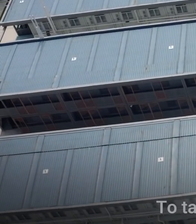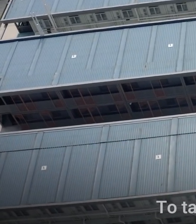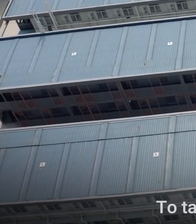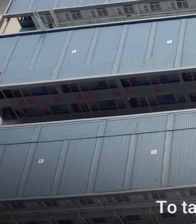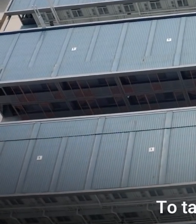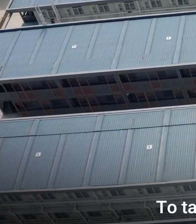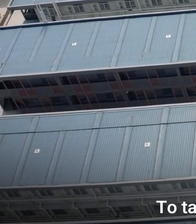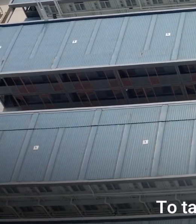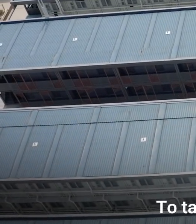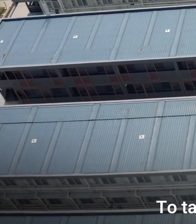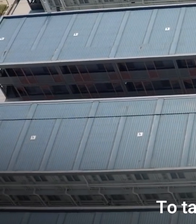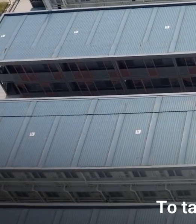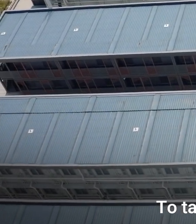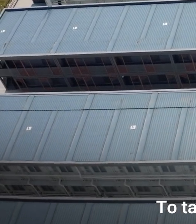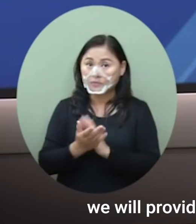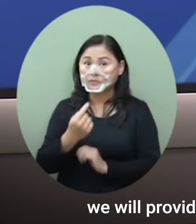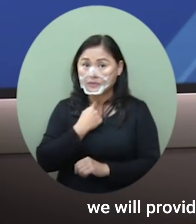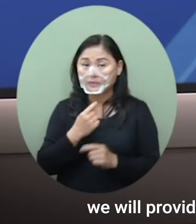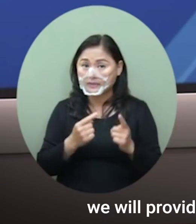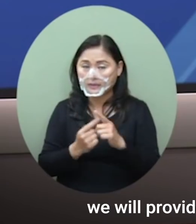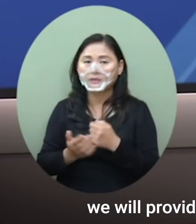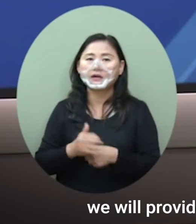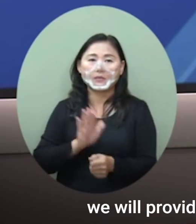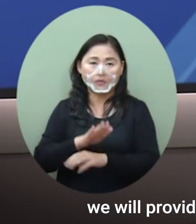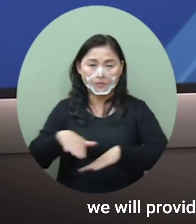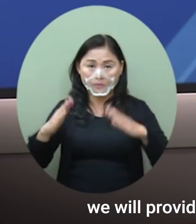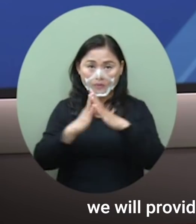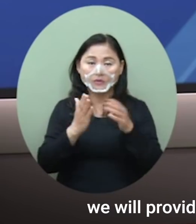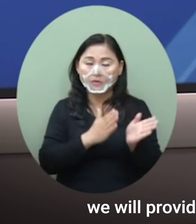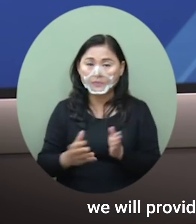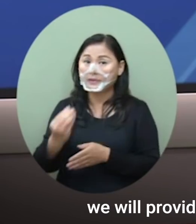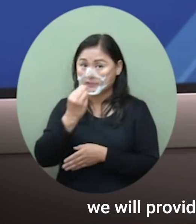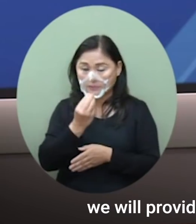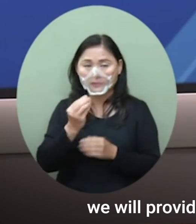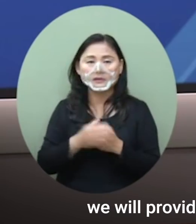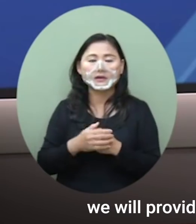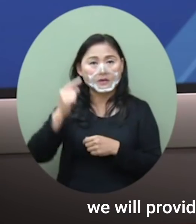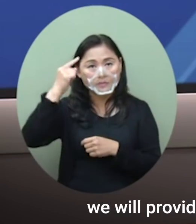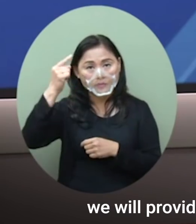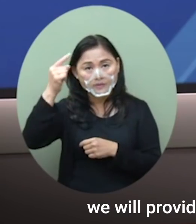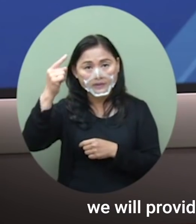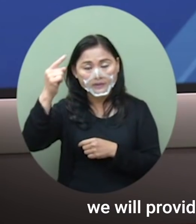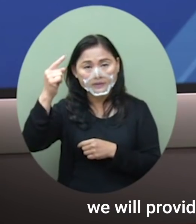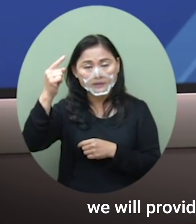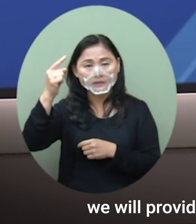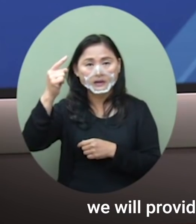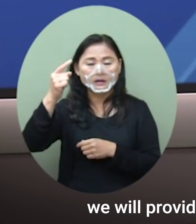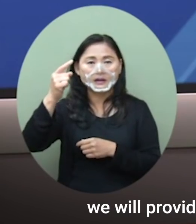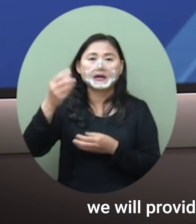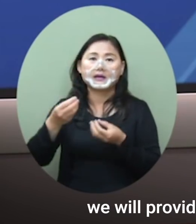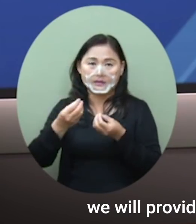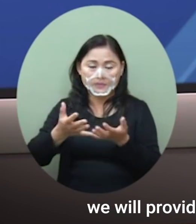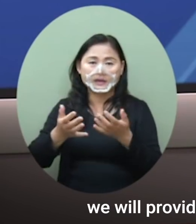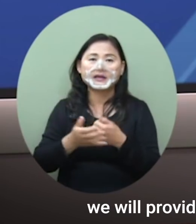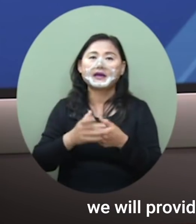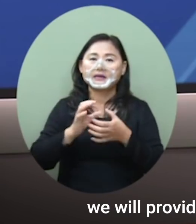为了照顾不同需要的人士，我们保安局在安排食物方面是每日是会提供是